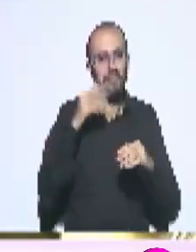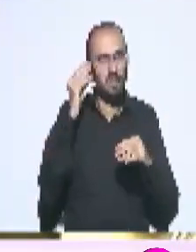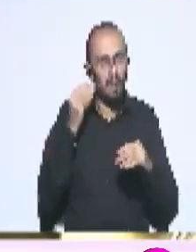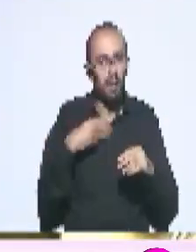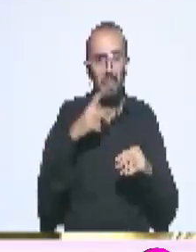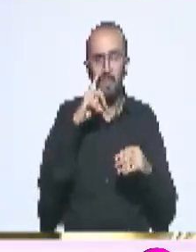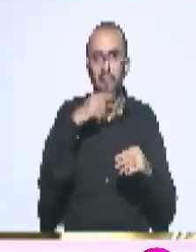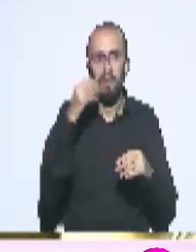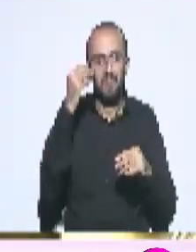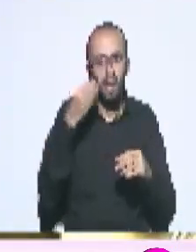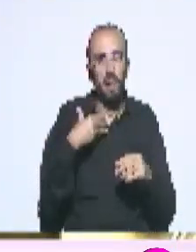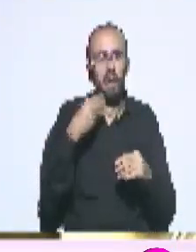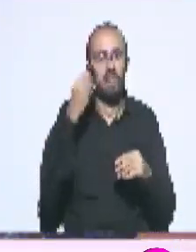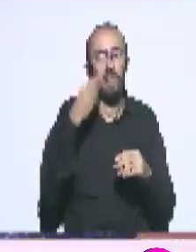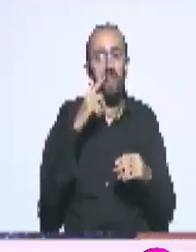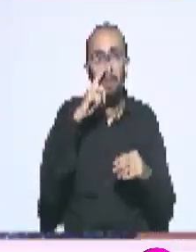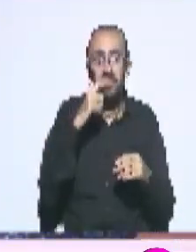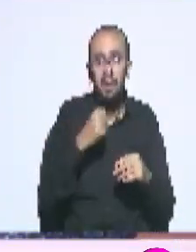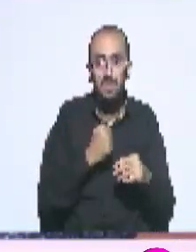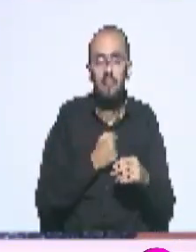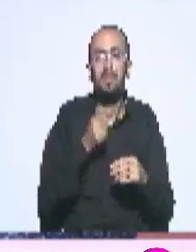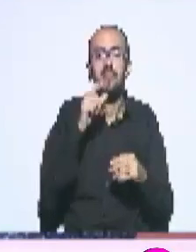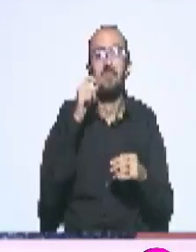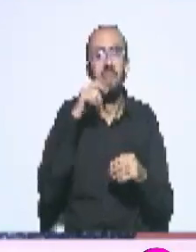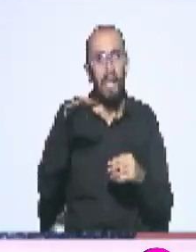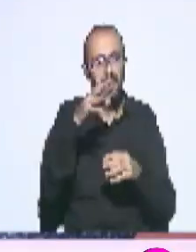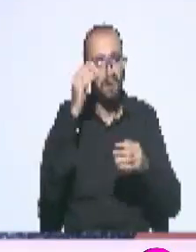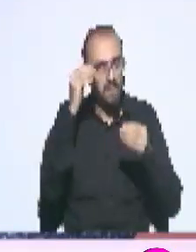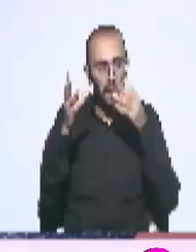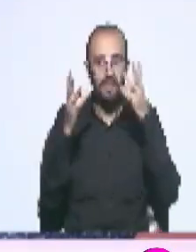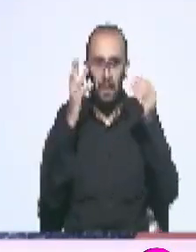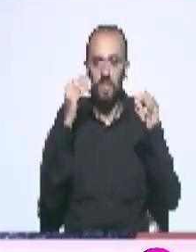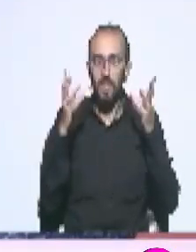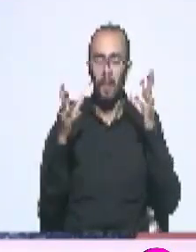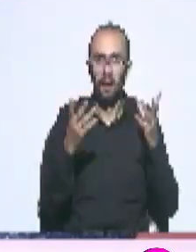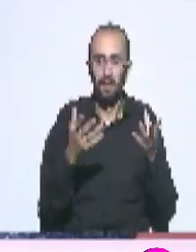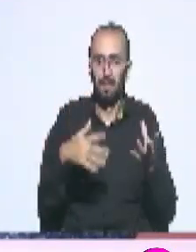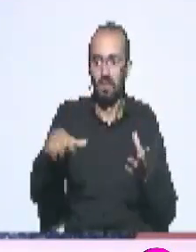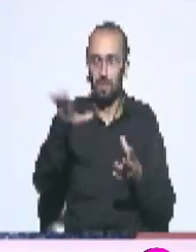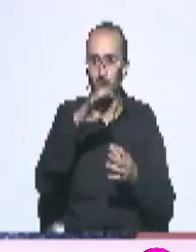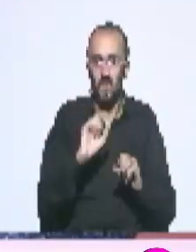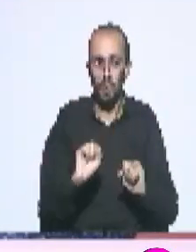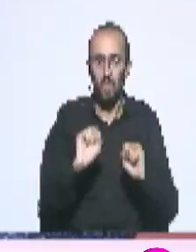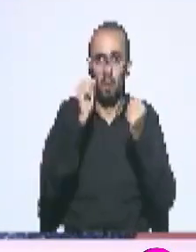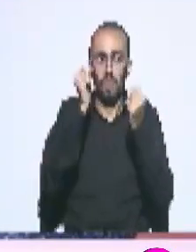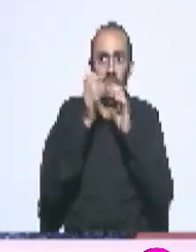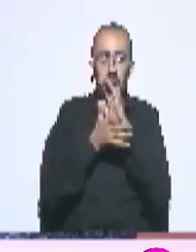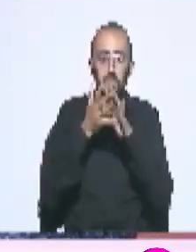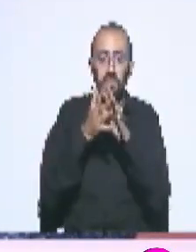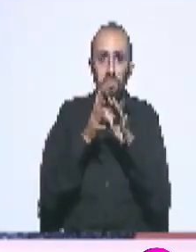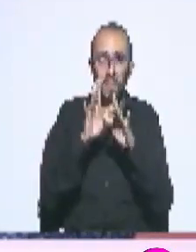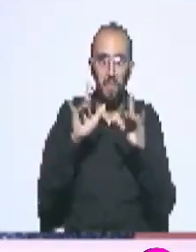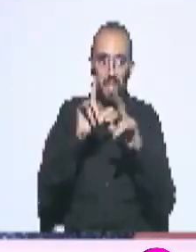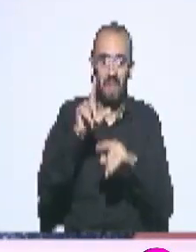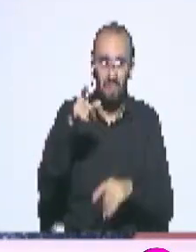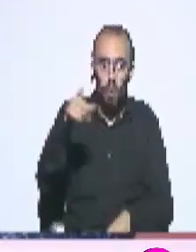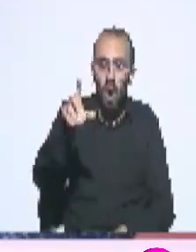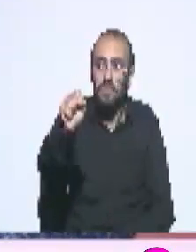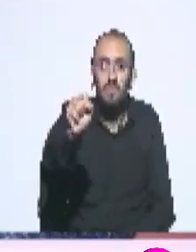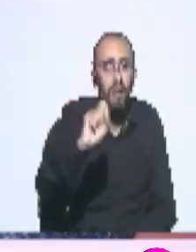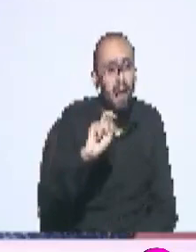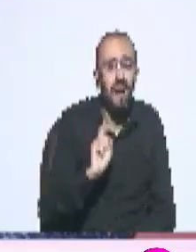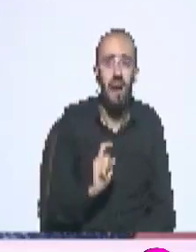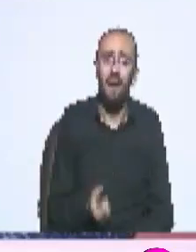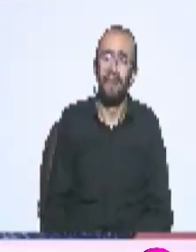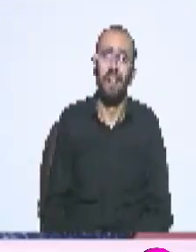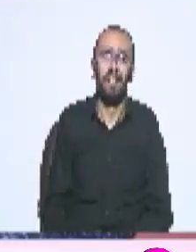نفسي اولا وبرده لبعض الناس مش كل حد بيقول حاجه وقت غضب بيقصد مش كل واحد بيوجه ك